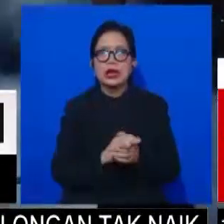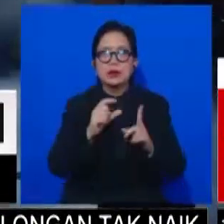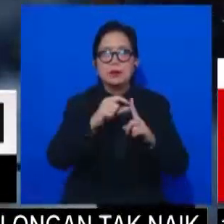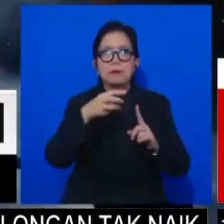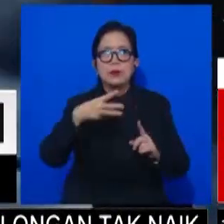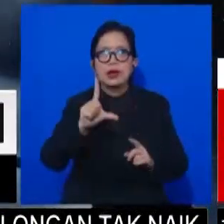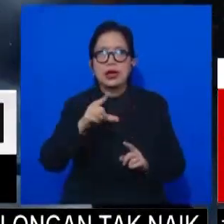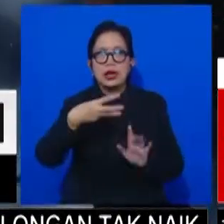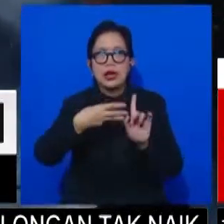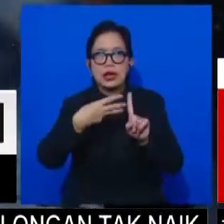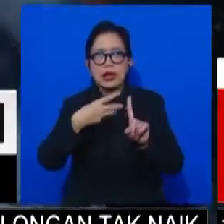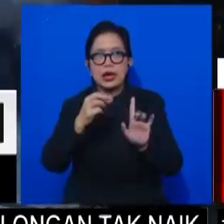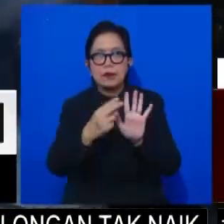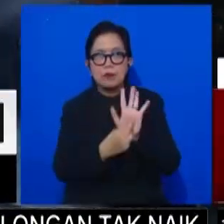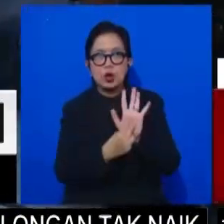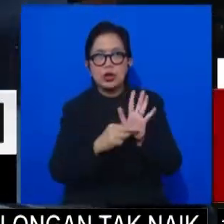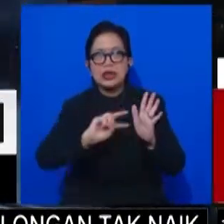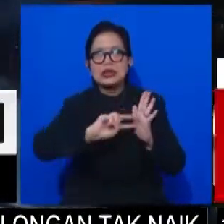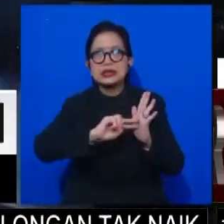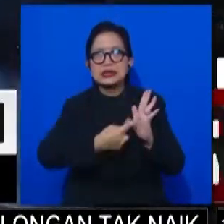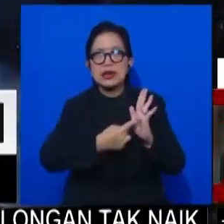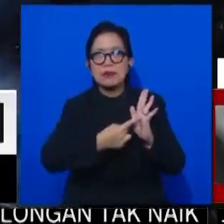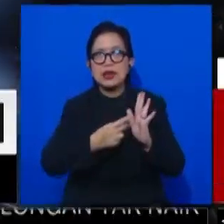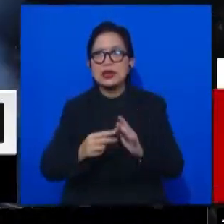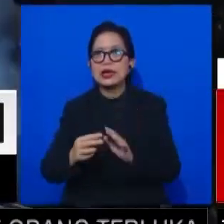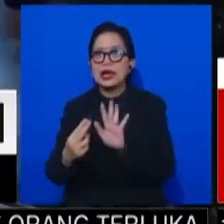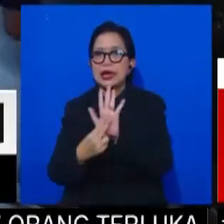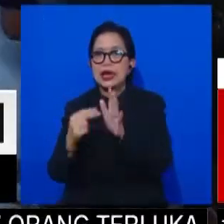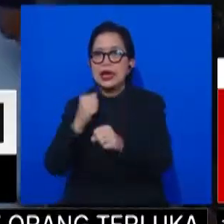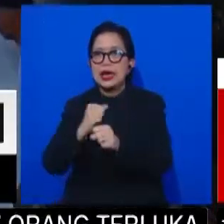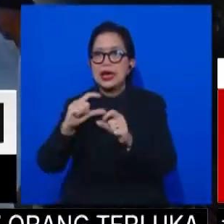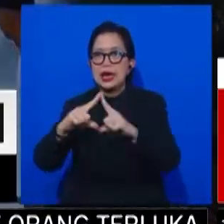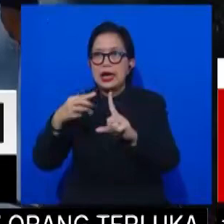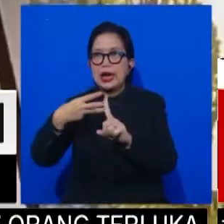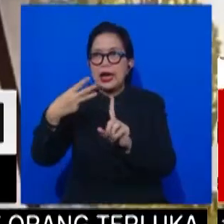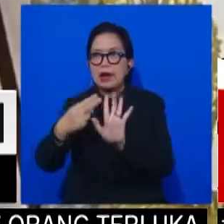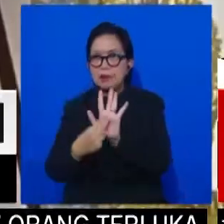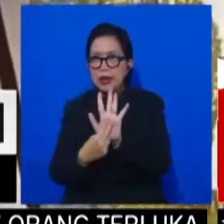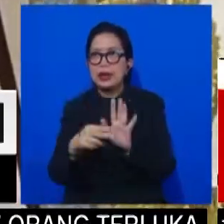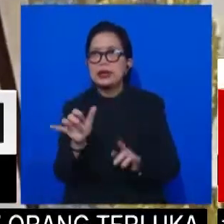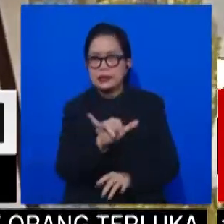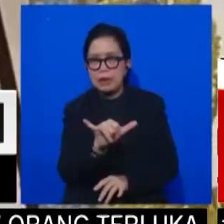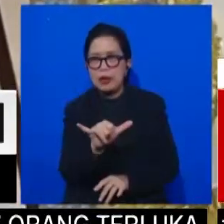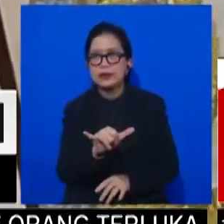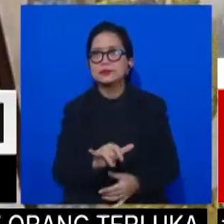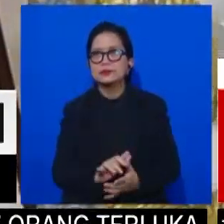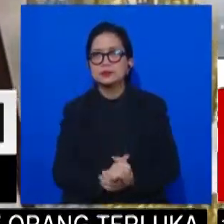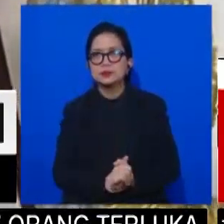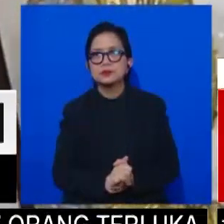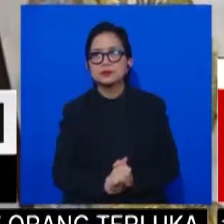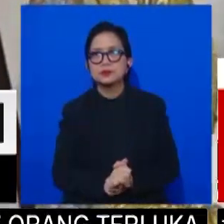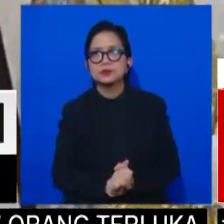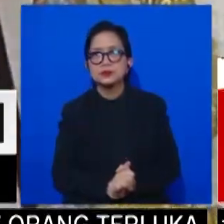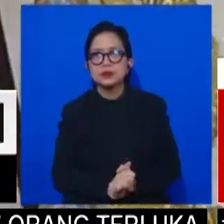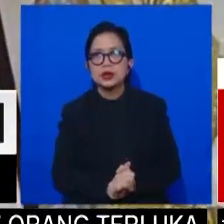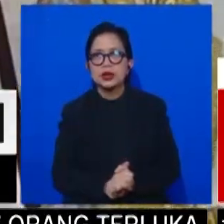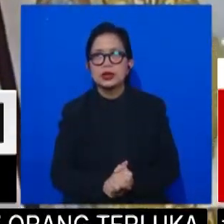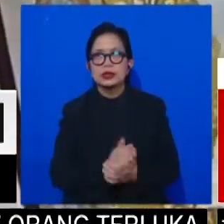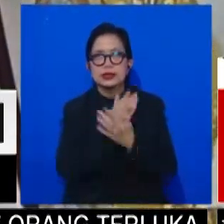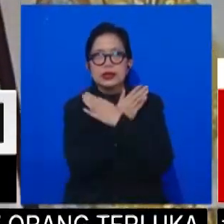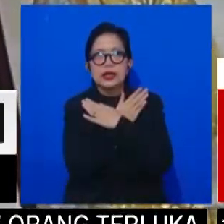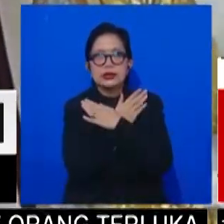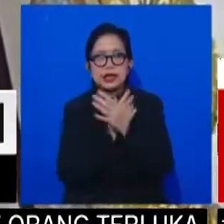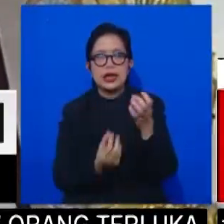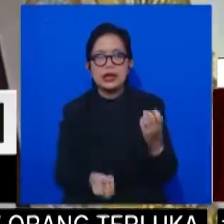pelebon ini digunakan untuk keturunan keluarga Puri dan juga Brahmana. Puncak pelebon atau pembakaran jenazah dilakukan pada sore